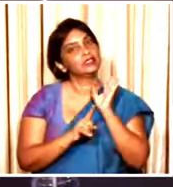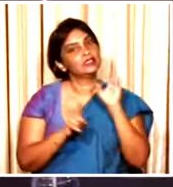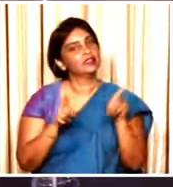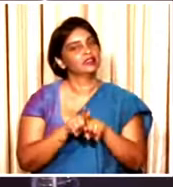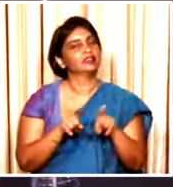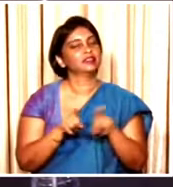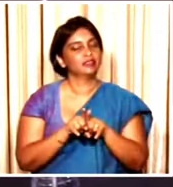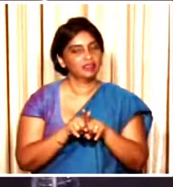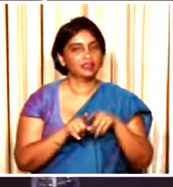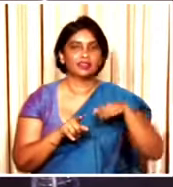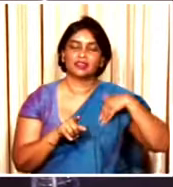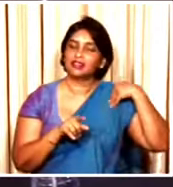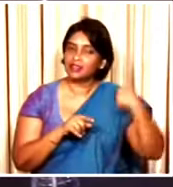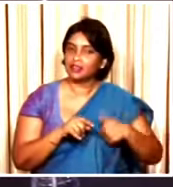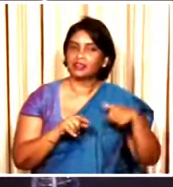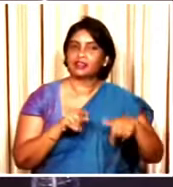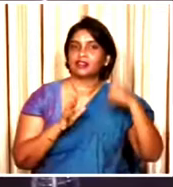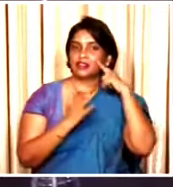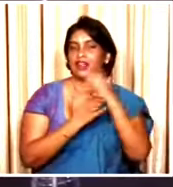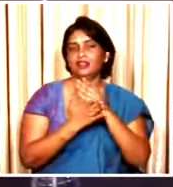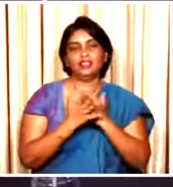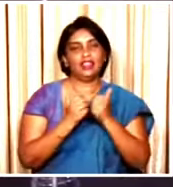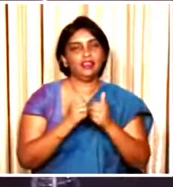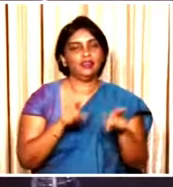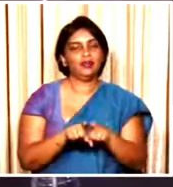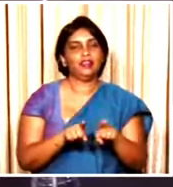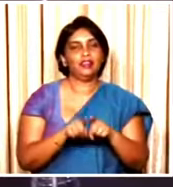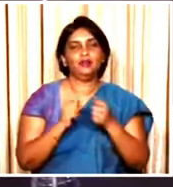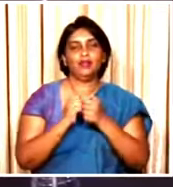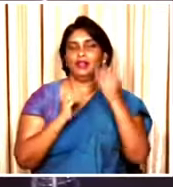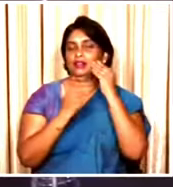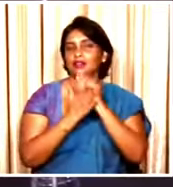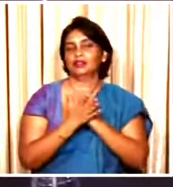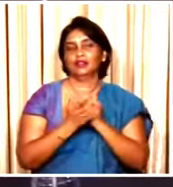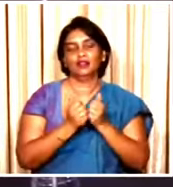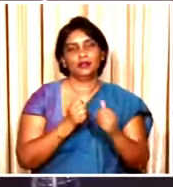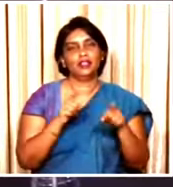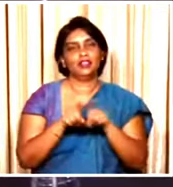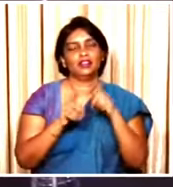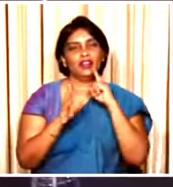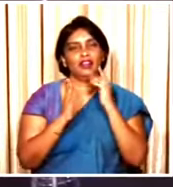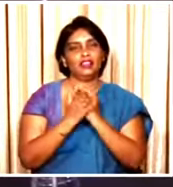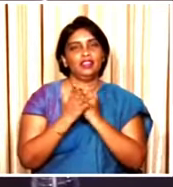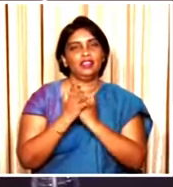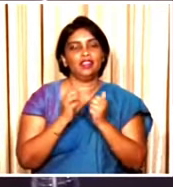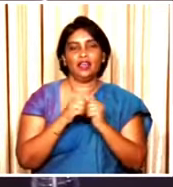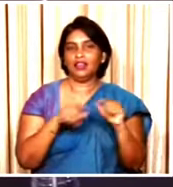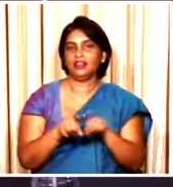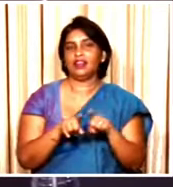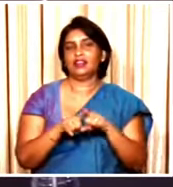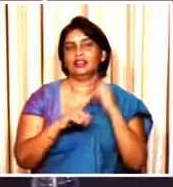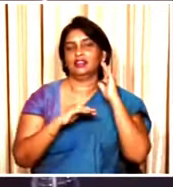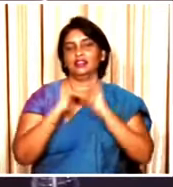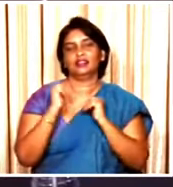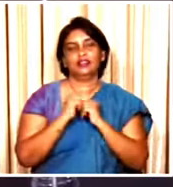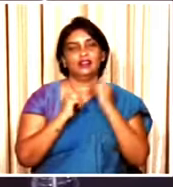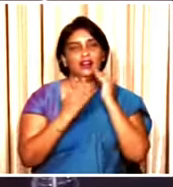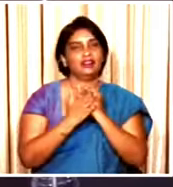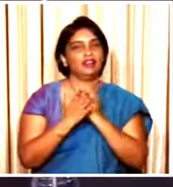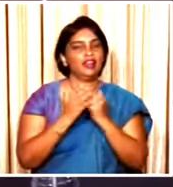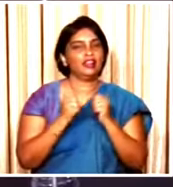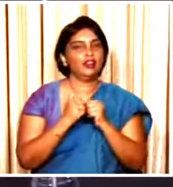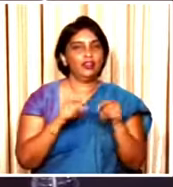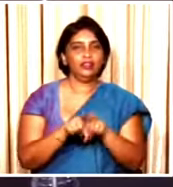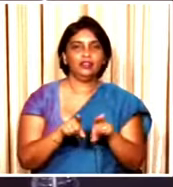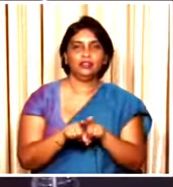වශයෙන් ප්‍රධාන වශයෙන්ම අද පාර්ලිමේන්තු මන්ත්‍රීවරයෙක් විදිහට කියන්නට ඕනේ ඒ සඳහා අපේ ජීවිතය කැප කරනවායි කියන එක මම මේ